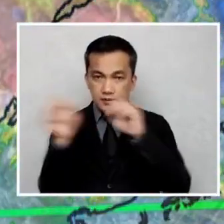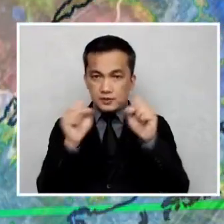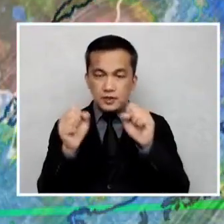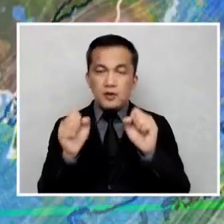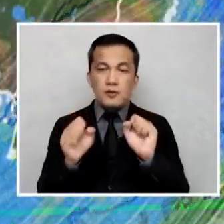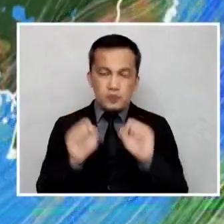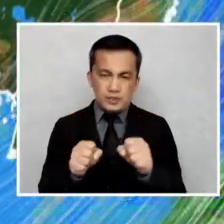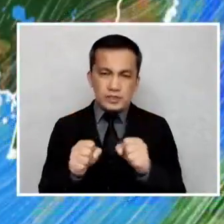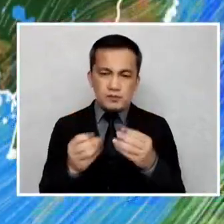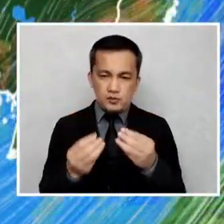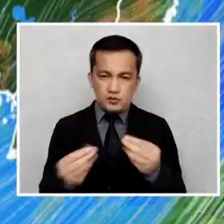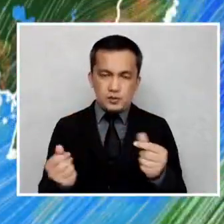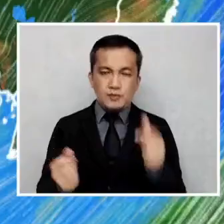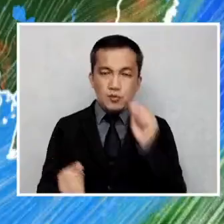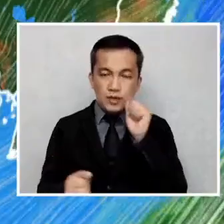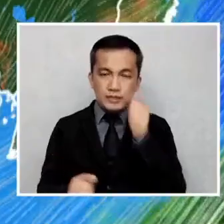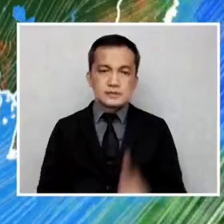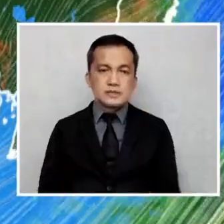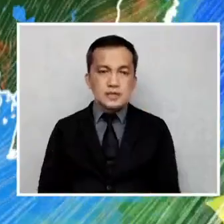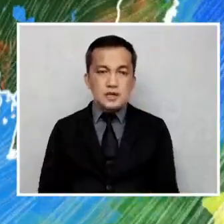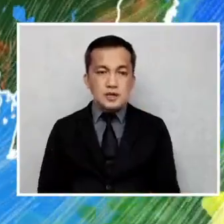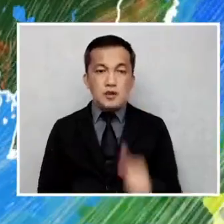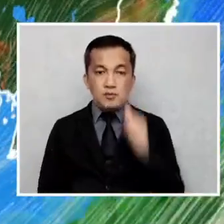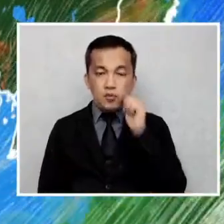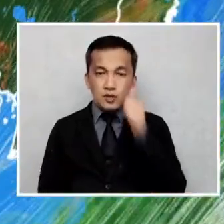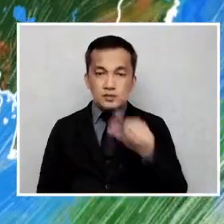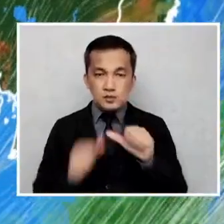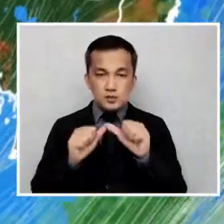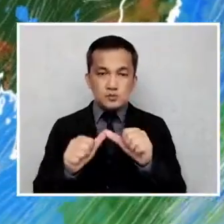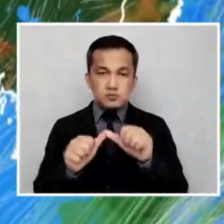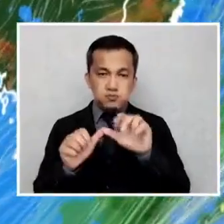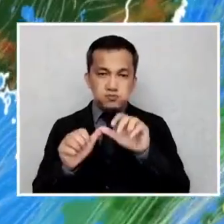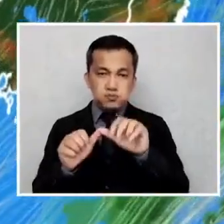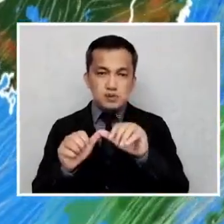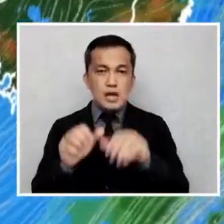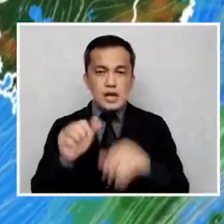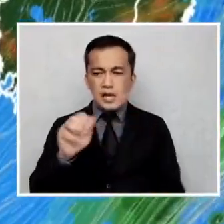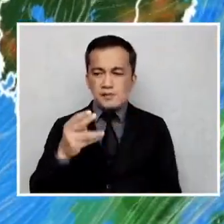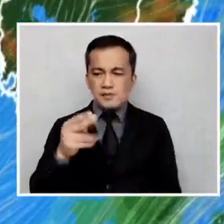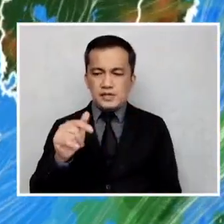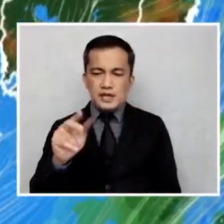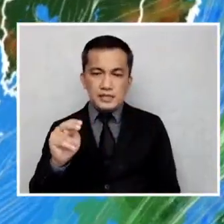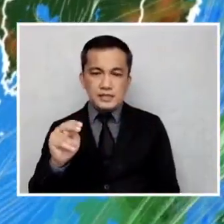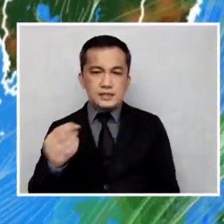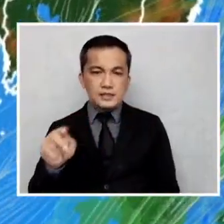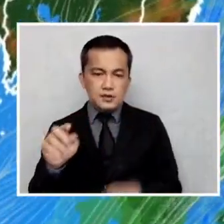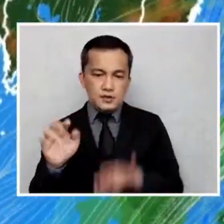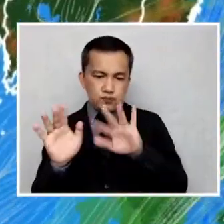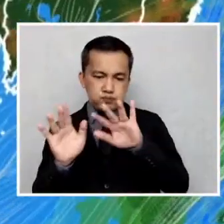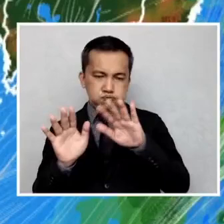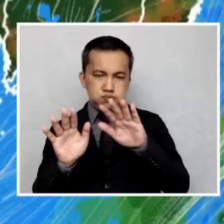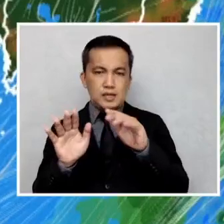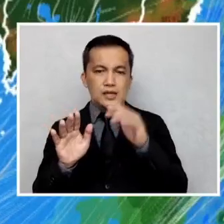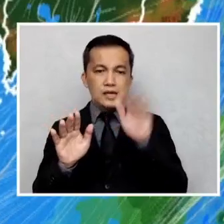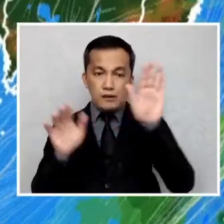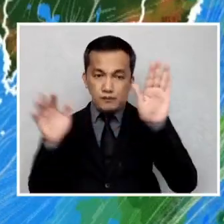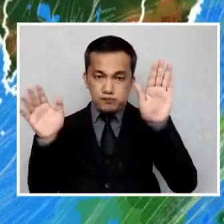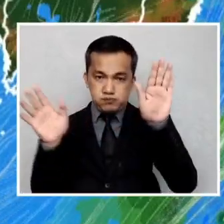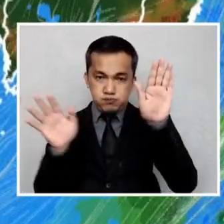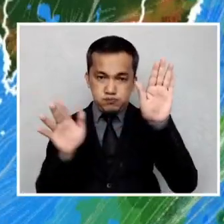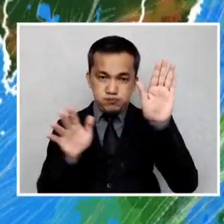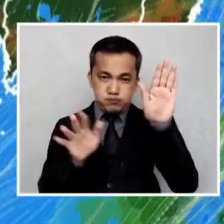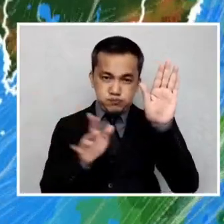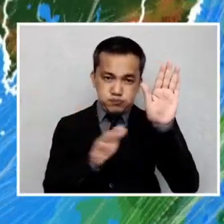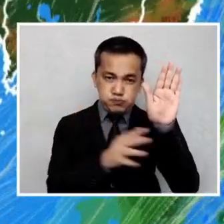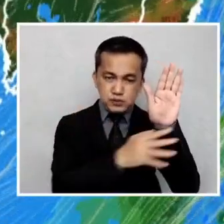na bukas. Bukas din magpatuloy ang malakas na bugso ng Amihan at sa silangang bahagi po ng Mindanao naman aabot ang shear